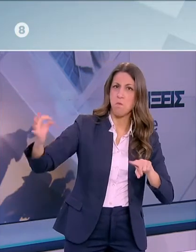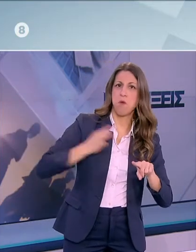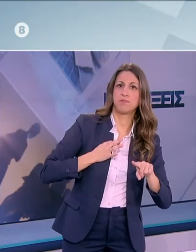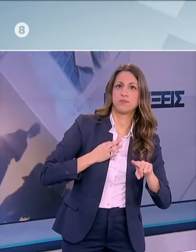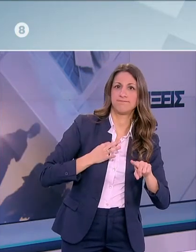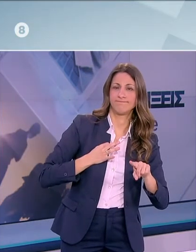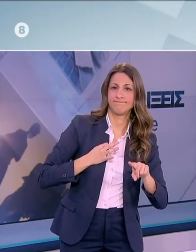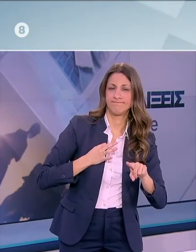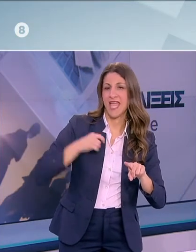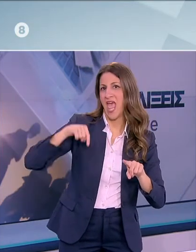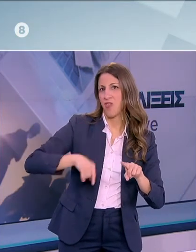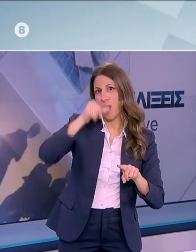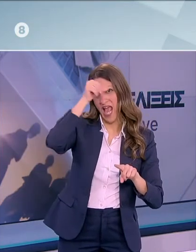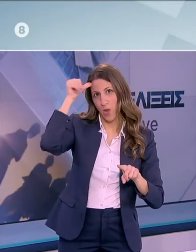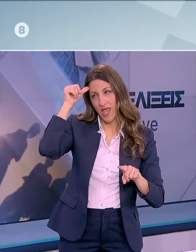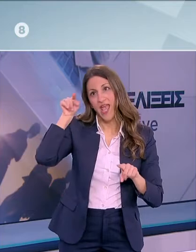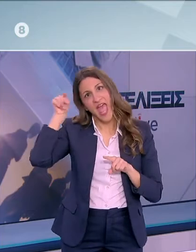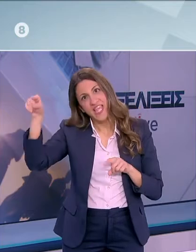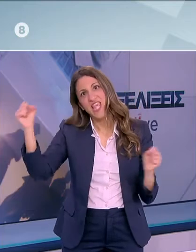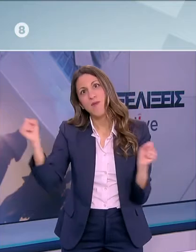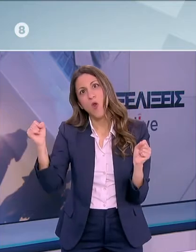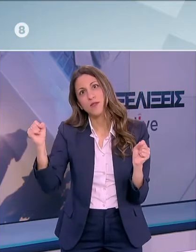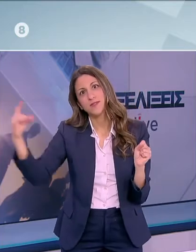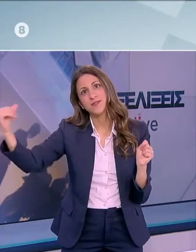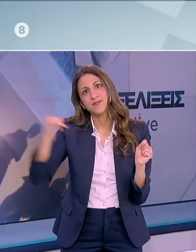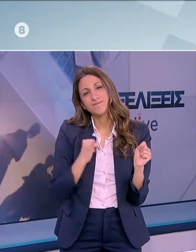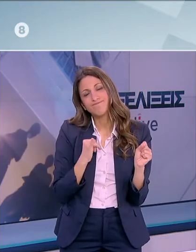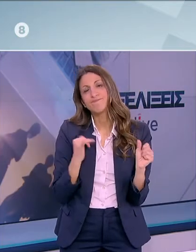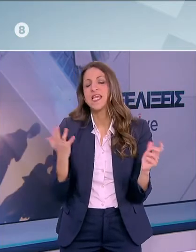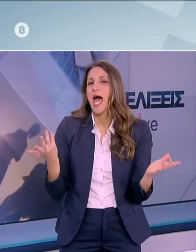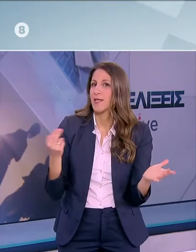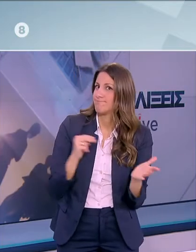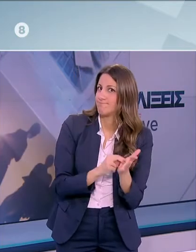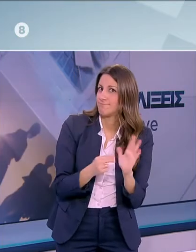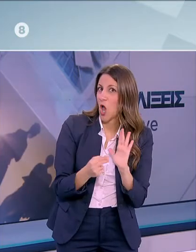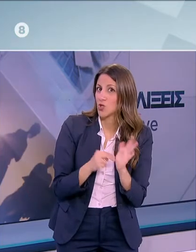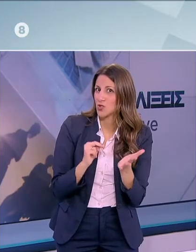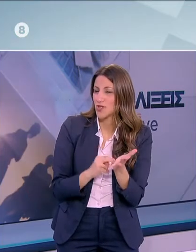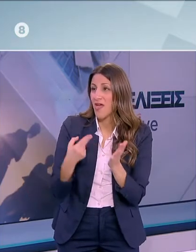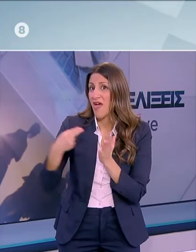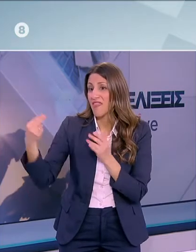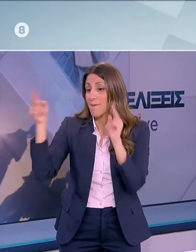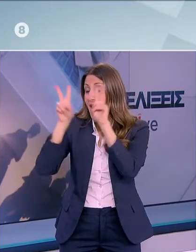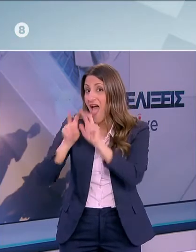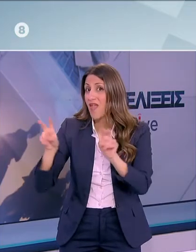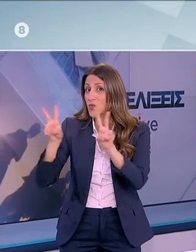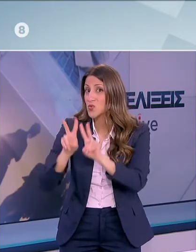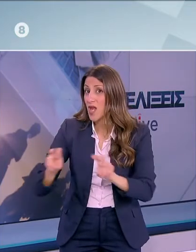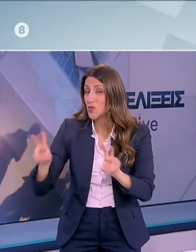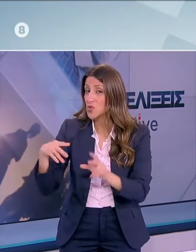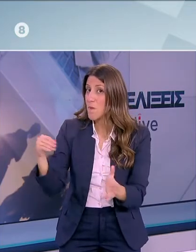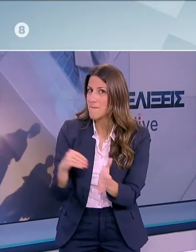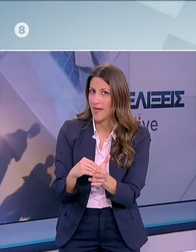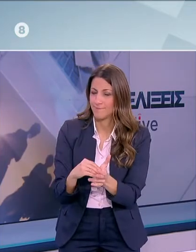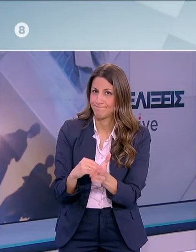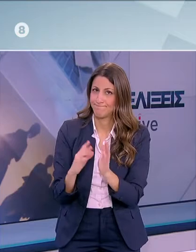οι οποίοι πάντα θα αντιμετωπίζονται σαν άνθρωποι που είναι δυνητικά φορείς του ιού, ιδιαίτερα από χώρες που θα έχουν επιδημία το καλοκαίρι, αλλά θα είναι στο χειμώνα τους.